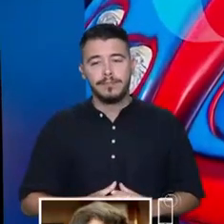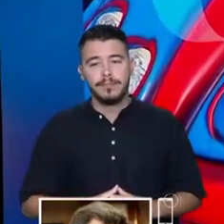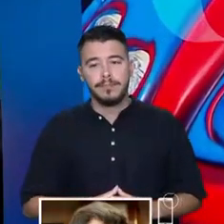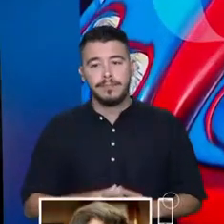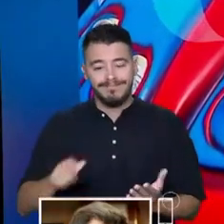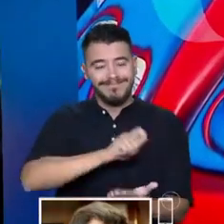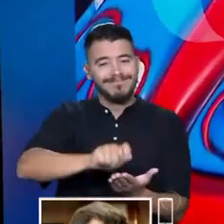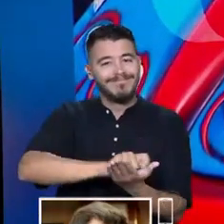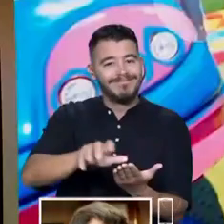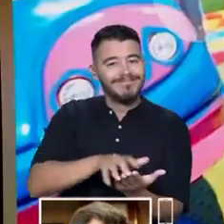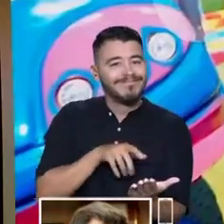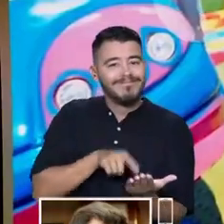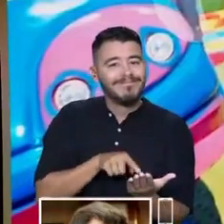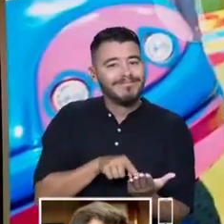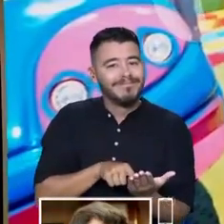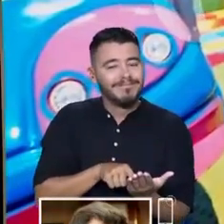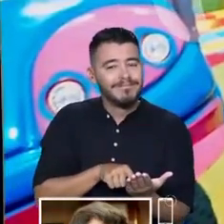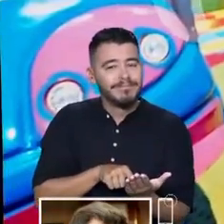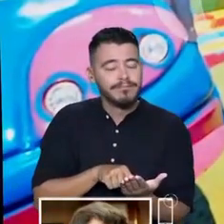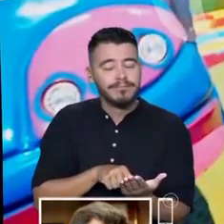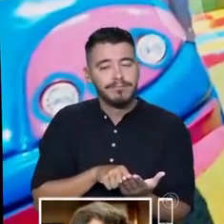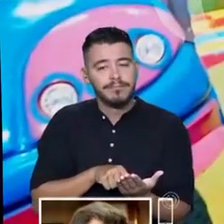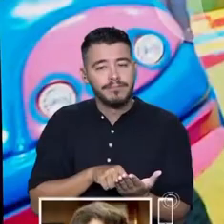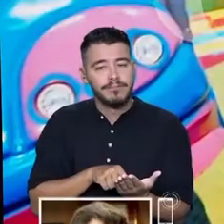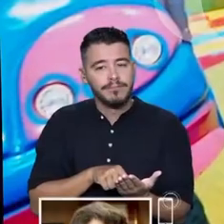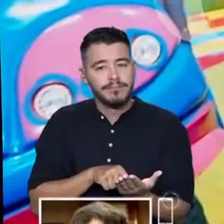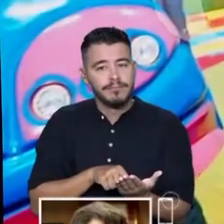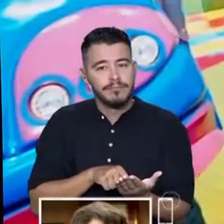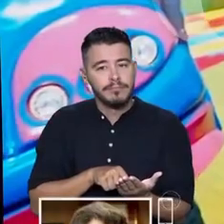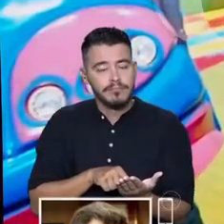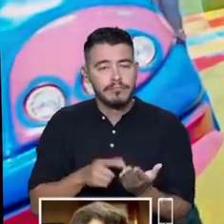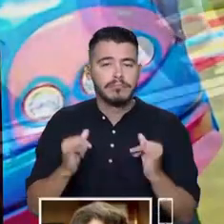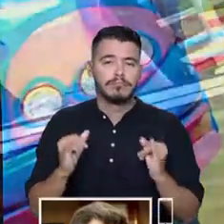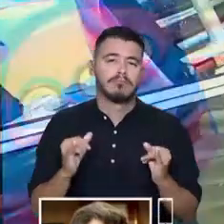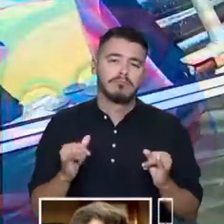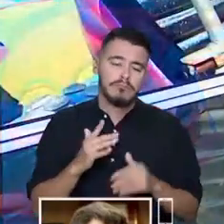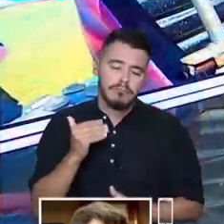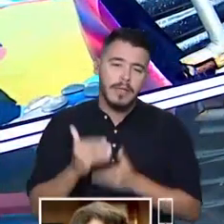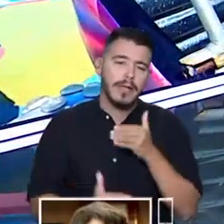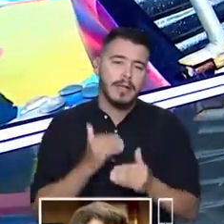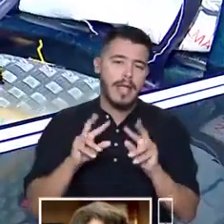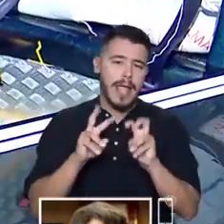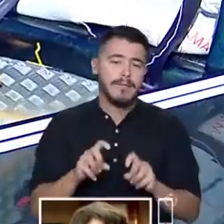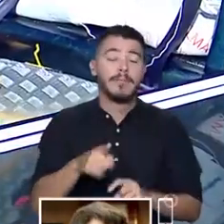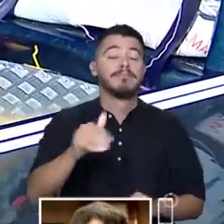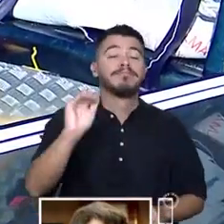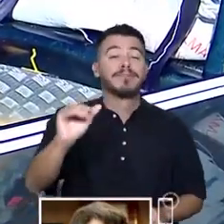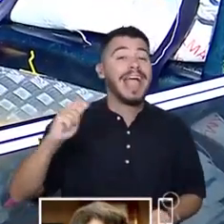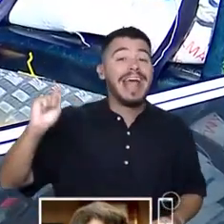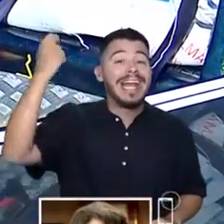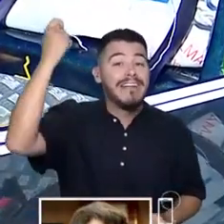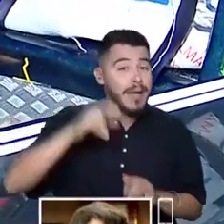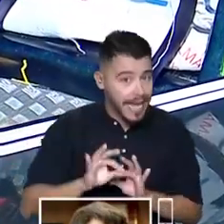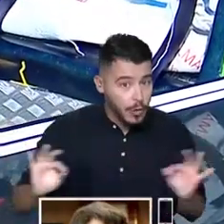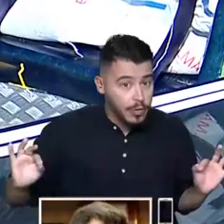δικογραφία την οποία έχει λάβει είναι μια στοιχειώδης δικογραφία. Γιατί εξελίσσεται η έρευνα. Ρεύμα έπαιρνε κανονικά. Αυτή τη στιγμή λοιπόν δεν υπάρχει